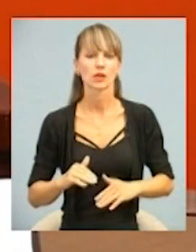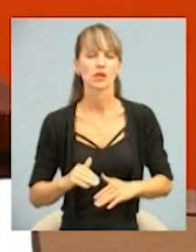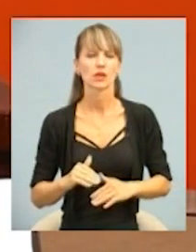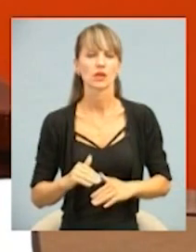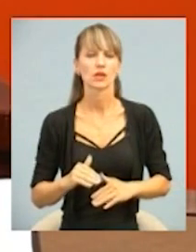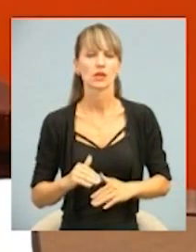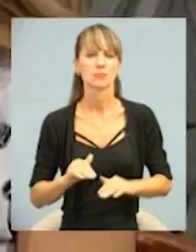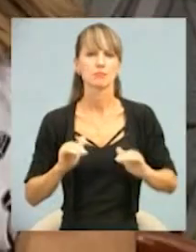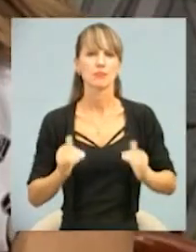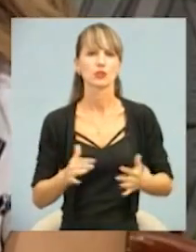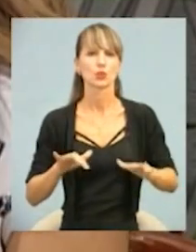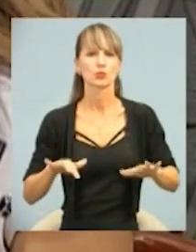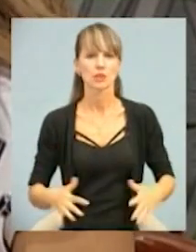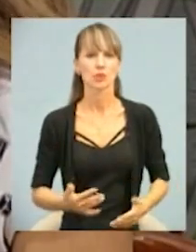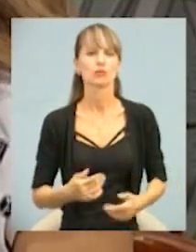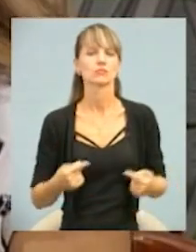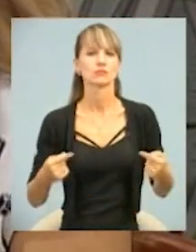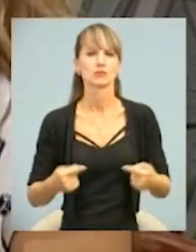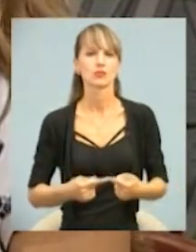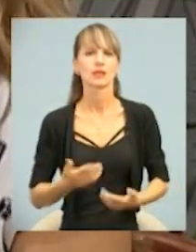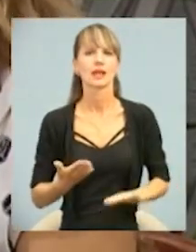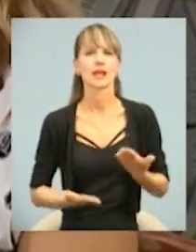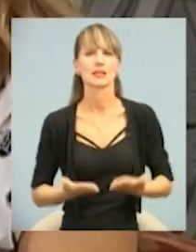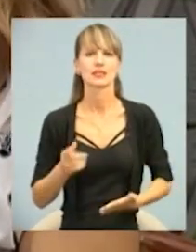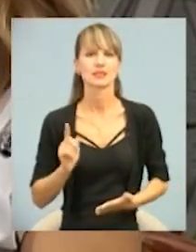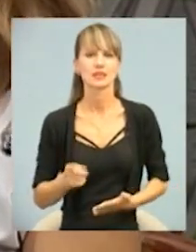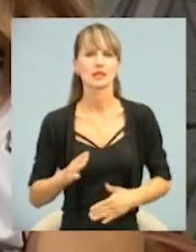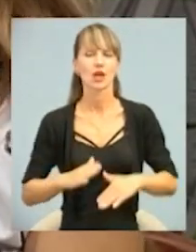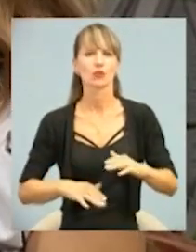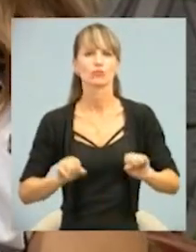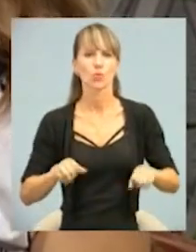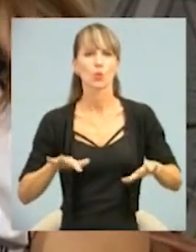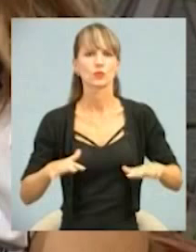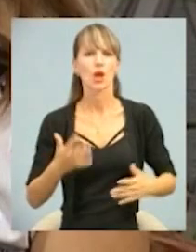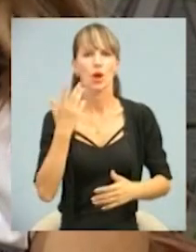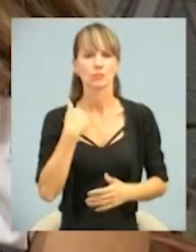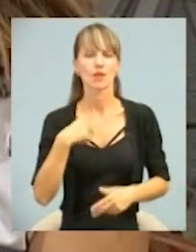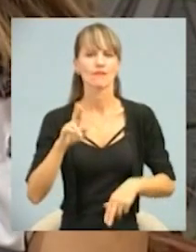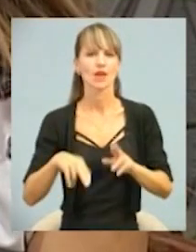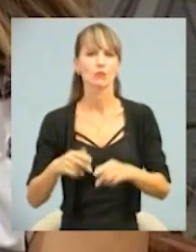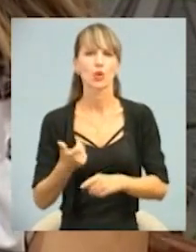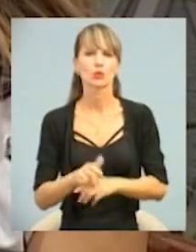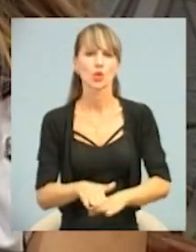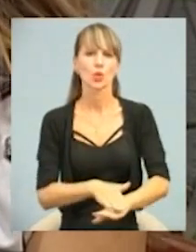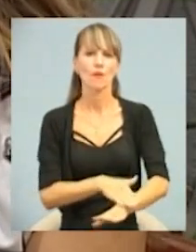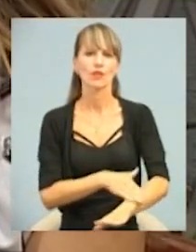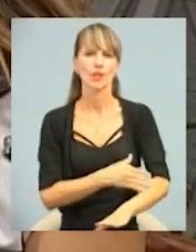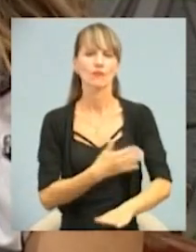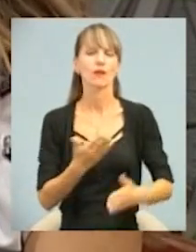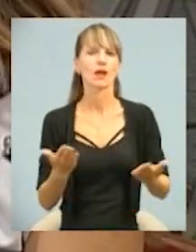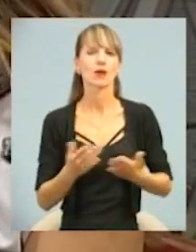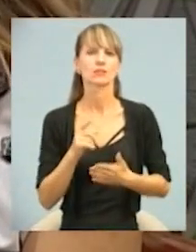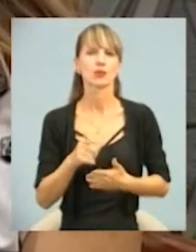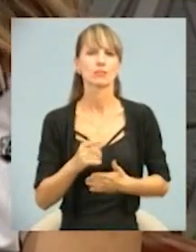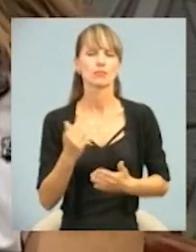менше встають. Абсолютно вірно. Якщо дійсно руки можуть втомлюватися, коли ми фарбуємо дуже довго якусь там